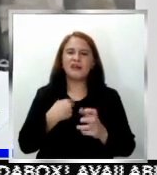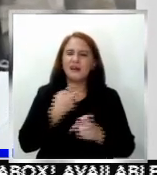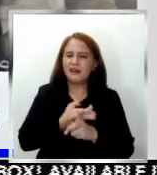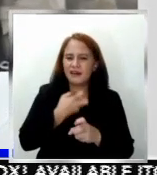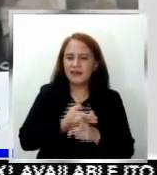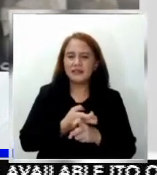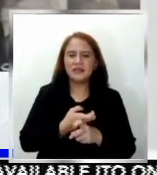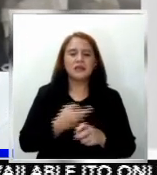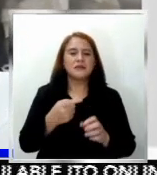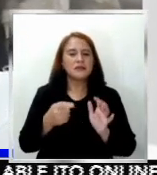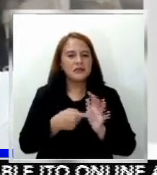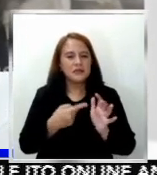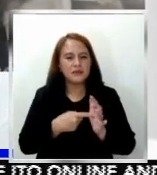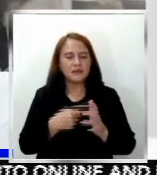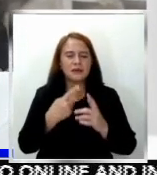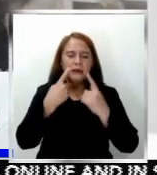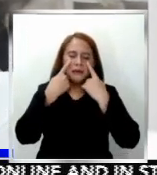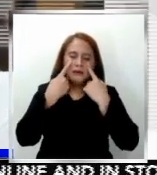minsan napapaiyak ka,